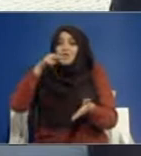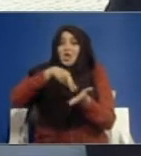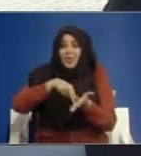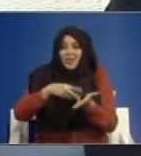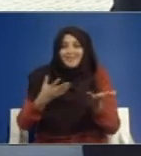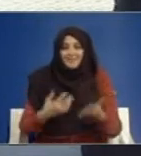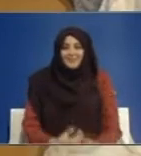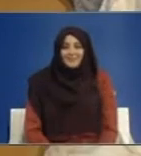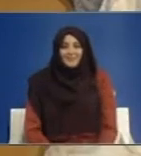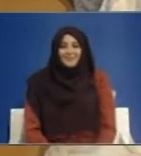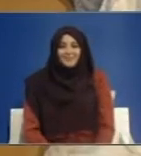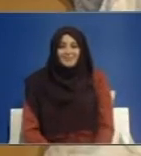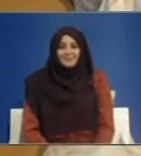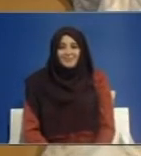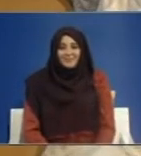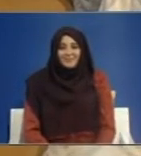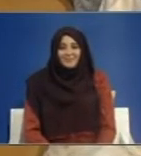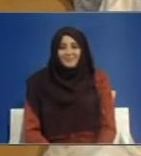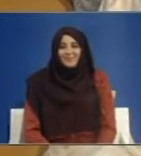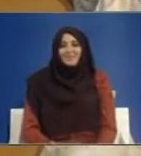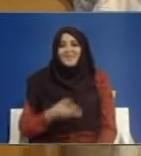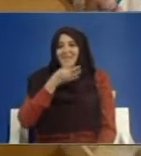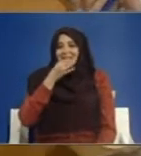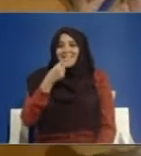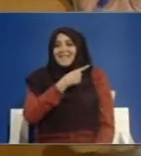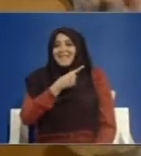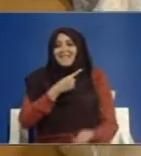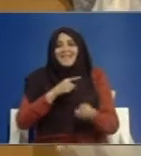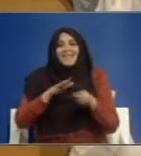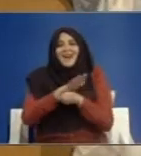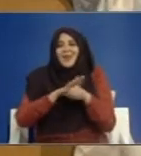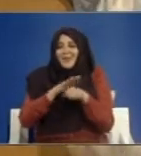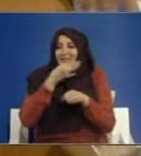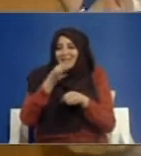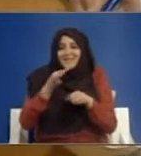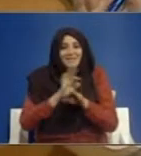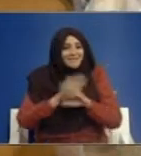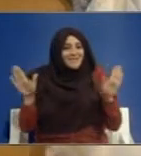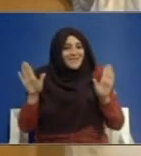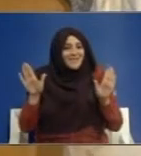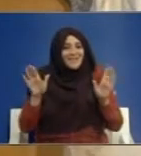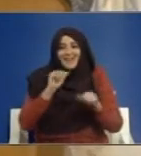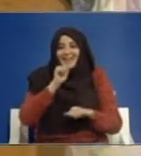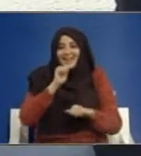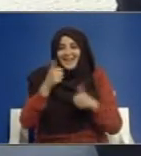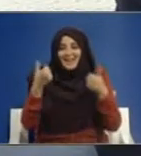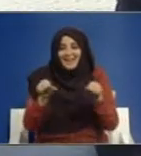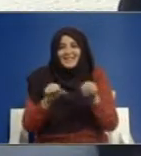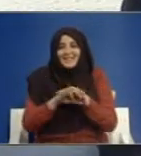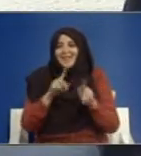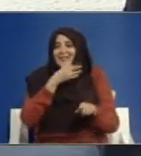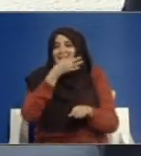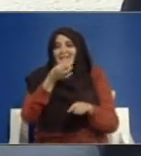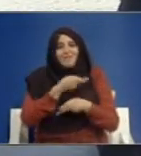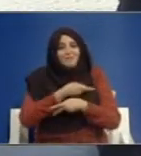فيك. بارك فيكم شيخ محمد. شيخنا لم يترك لنا ما خلاص، استغفر الله سيدي، زين نقولها